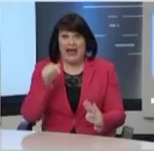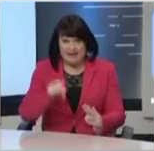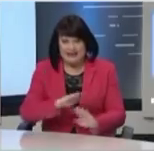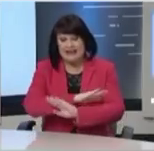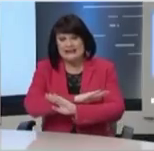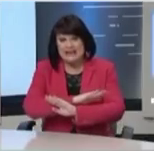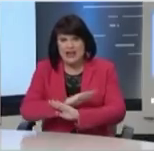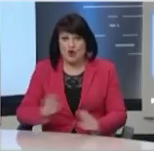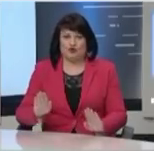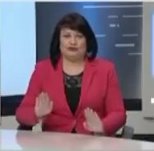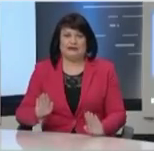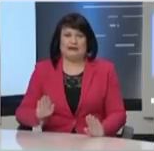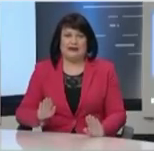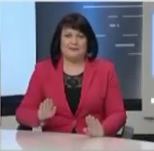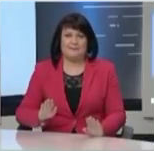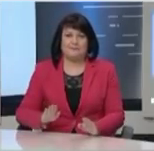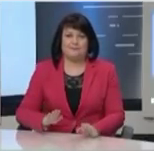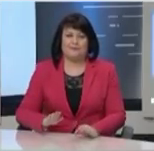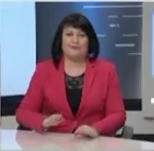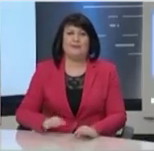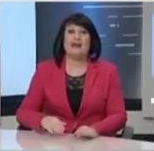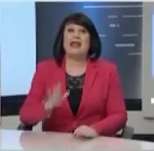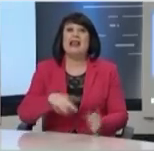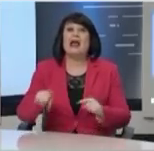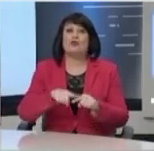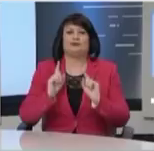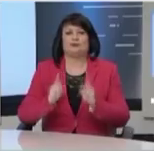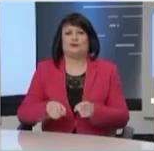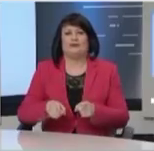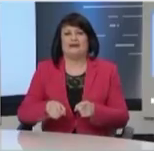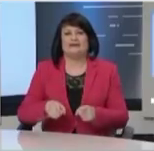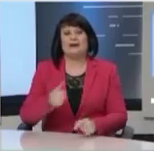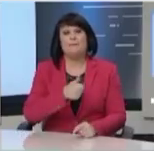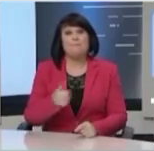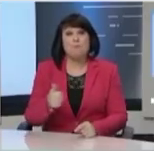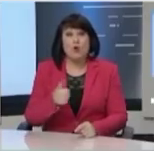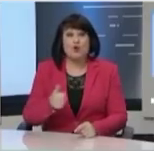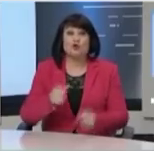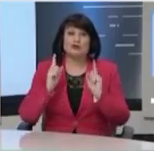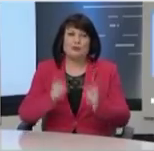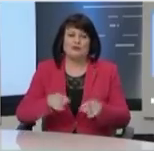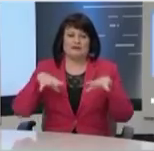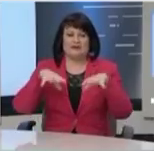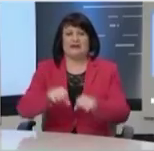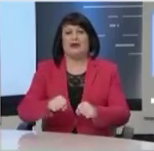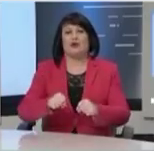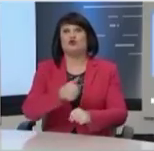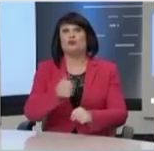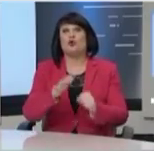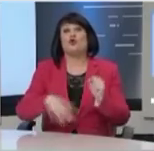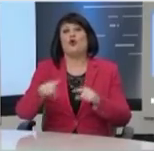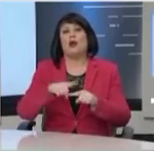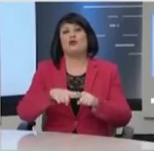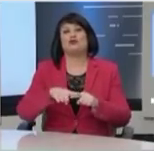Τον επίλογο αυτής της Ελλάδας του χθες τον έχει γράψει ο ελληνικός λαός, που είναι ο μόνος απόλυτος κυρίαρχος σε αυτόν τον τόπο.